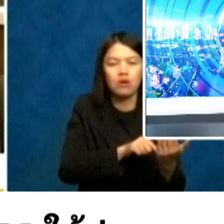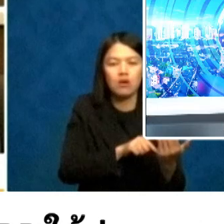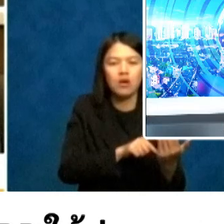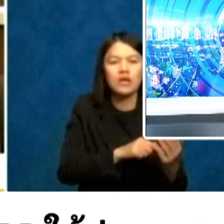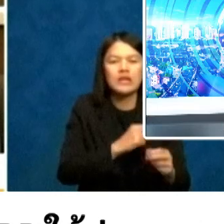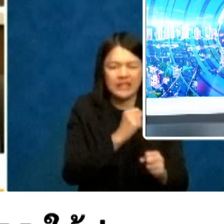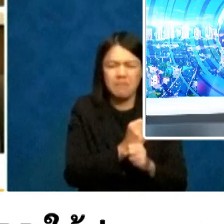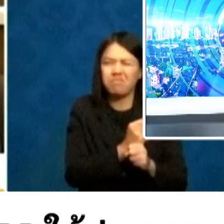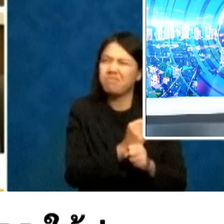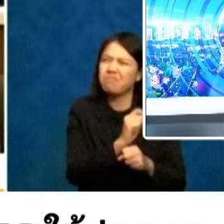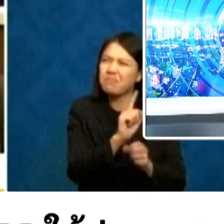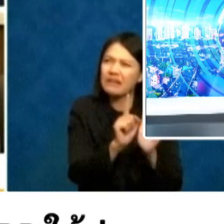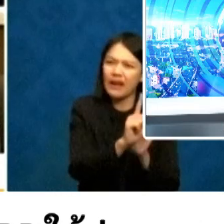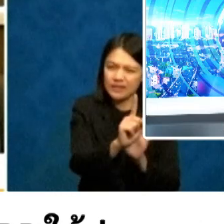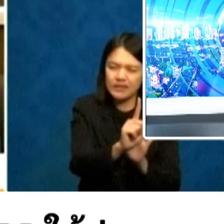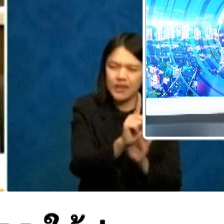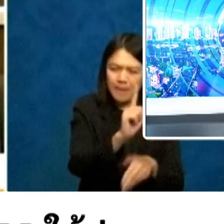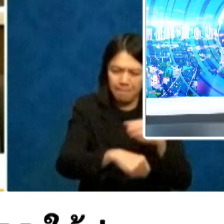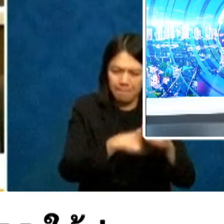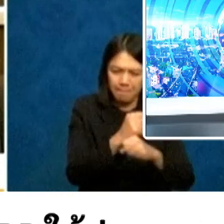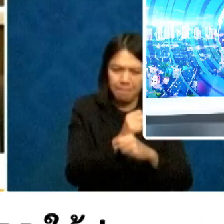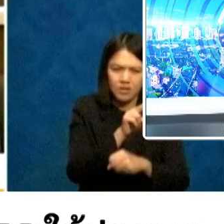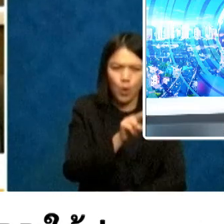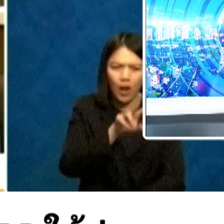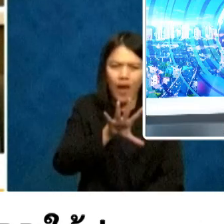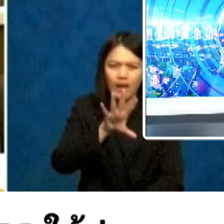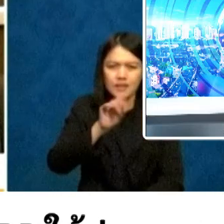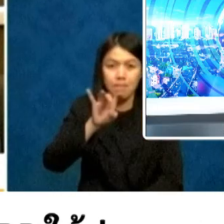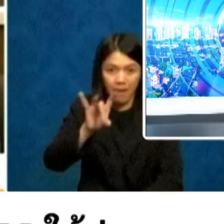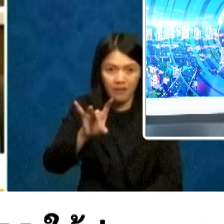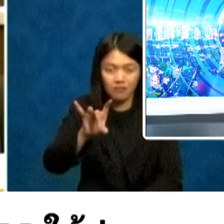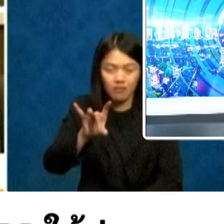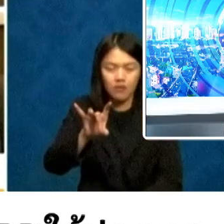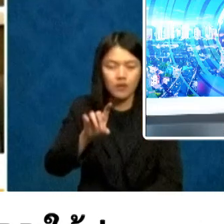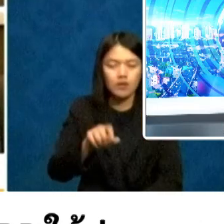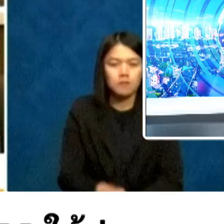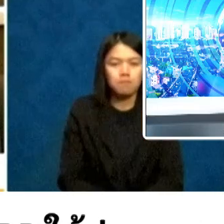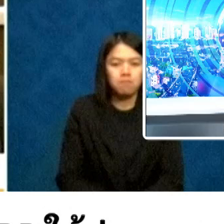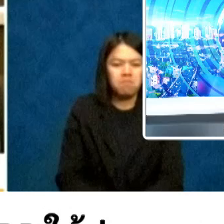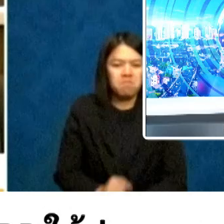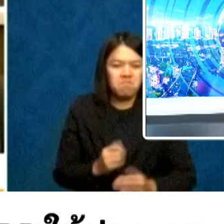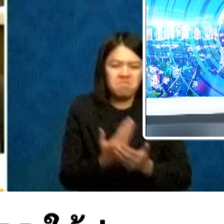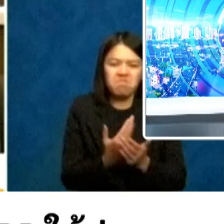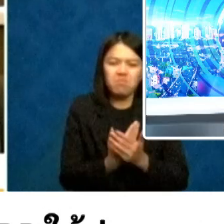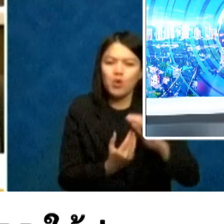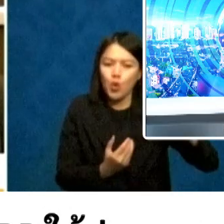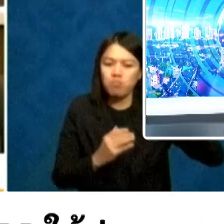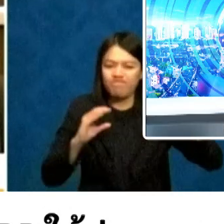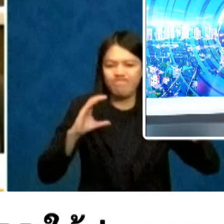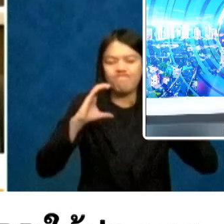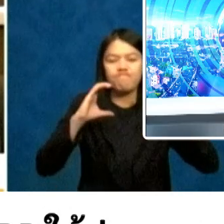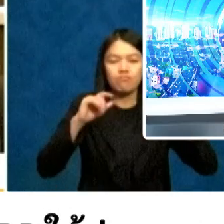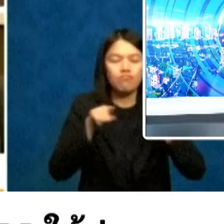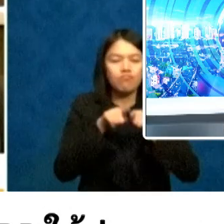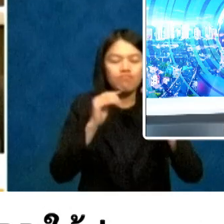ศไทยรวมไปถึงการอภิปรายที่ผ่านมานะคะสมาชิกหลายๆท่านในสภาก็แสดงความเป็นห่วงเรื่องของการจัดทำงบประ